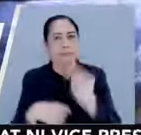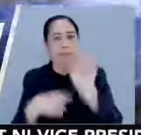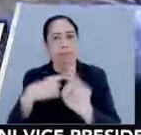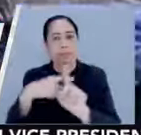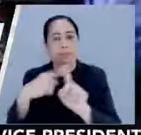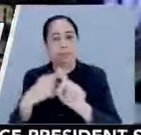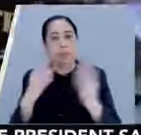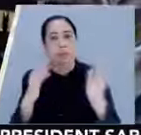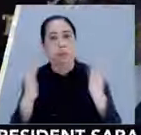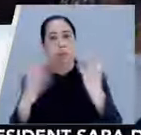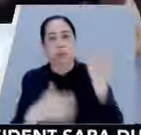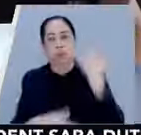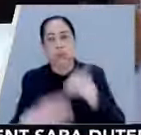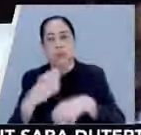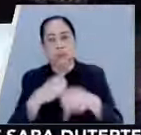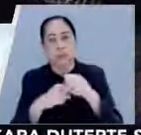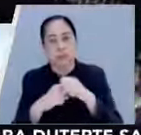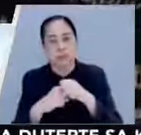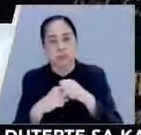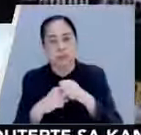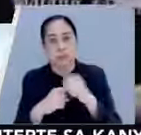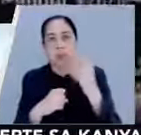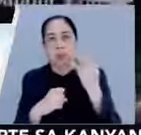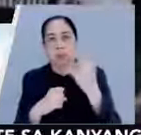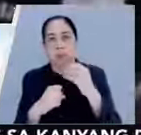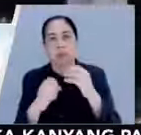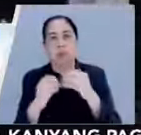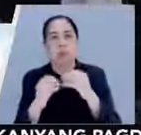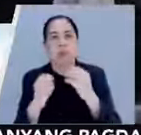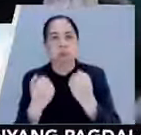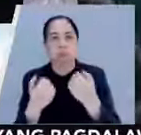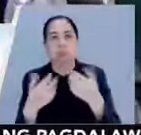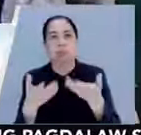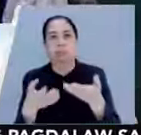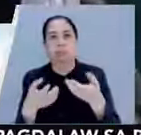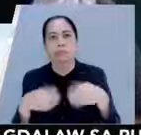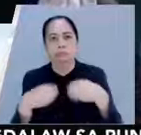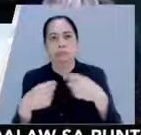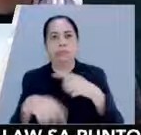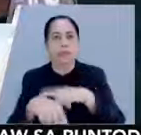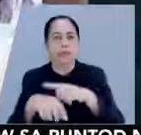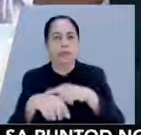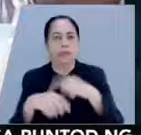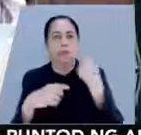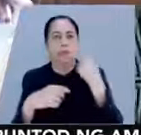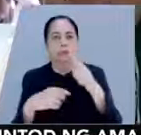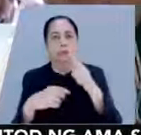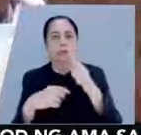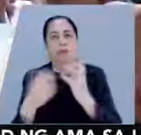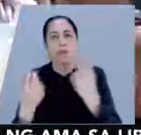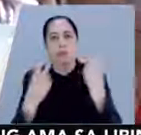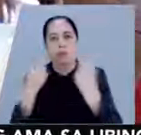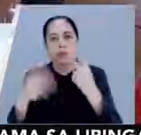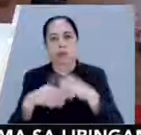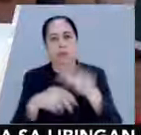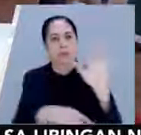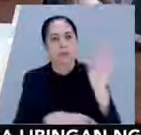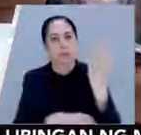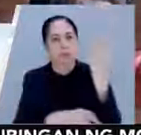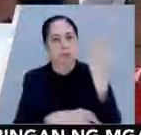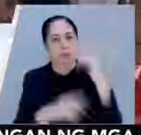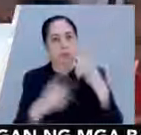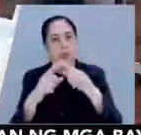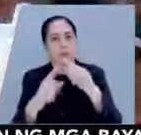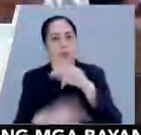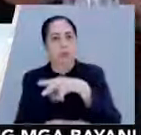taon dahil nga sa mas pinalawig na visiting hours. 5 ng umaga hanggang alas 7